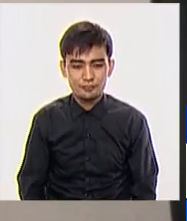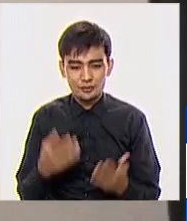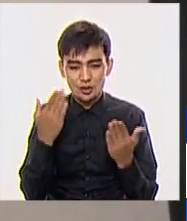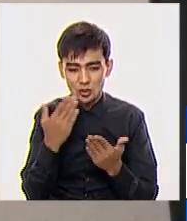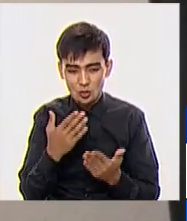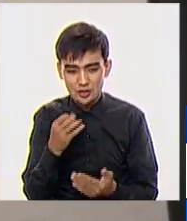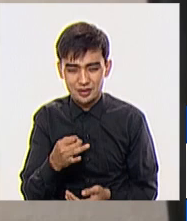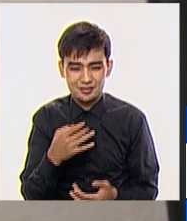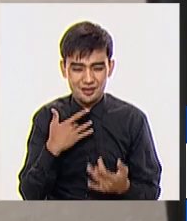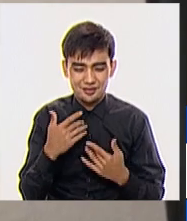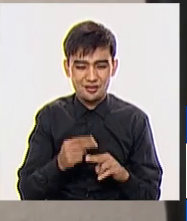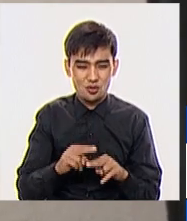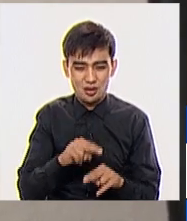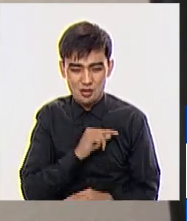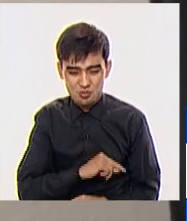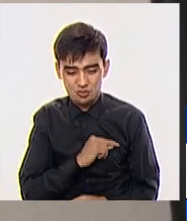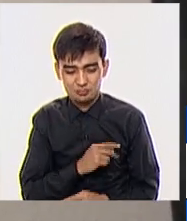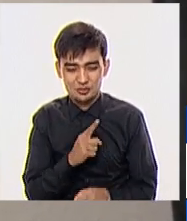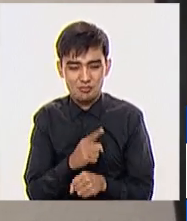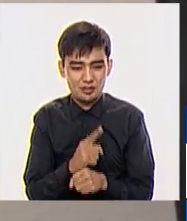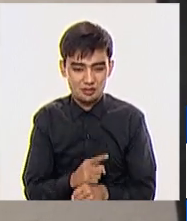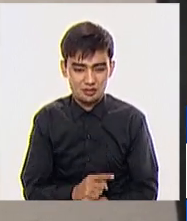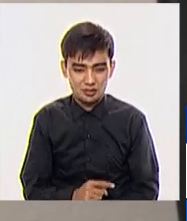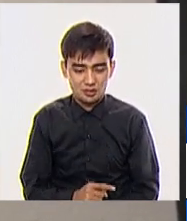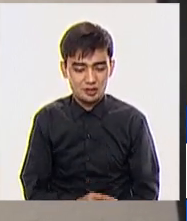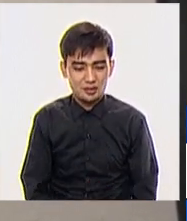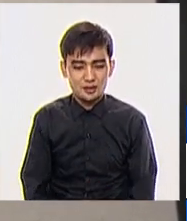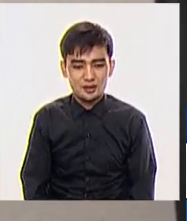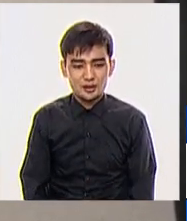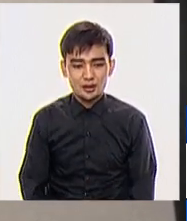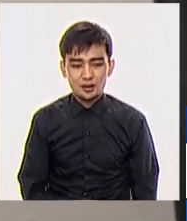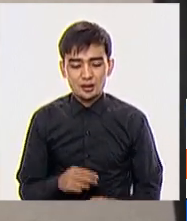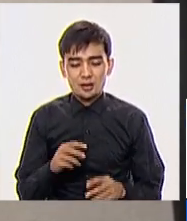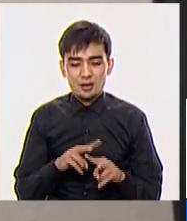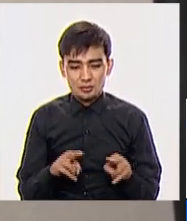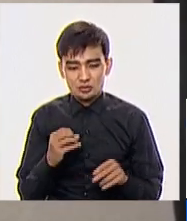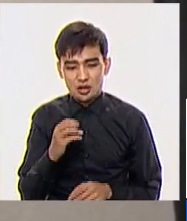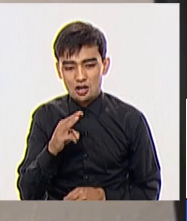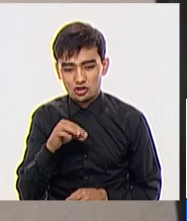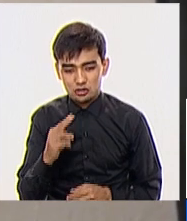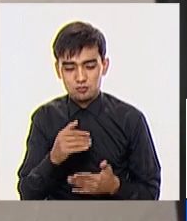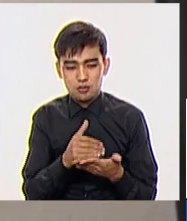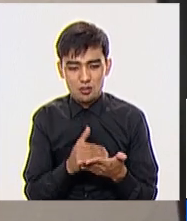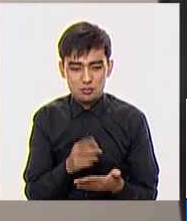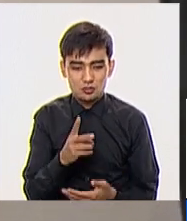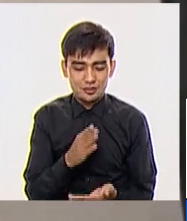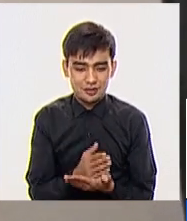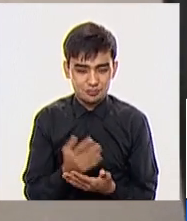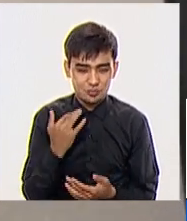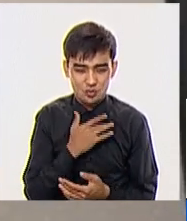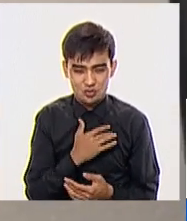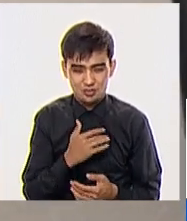Кинотеатрлардың және кинорумдардың жұмысына тыйым салынған. Сондай ашық мобильді қосымшасында көп